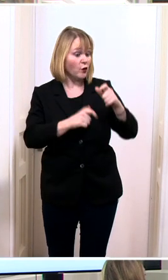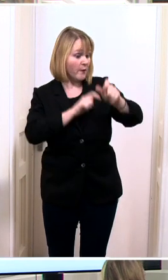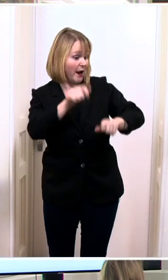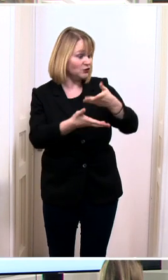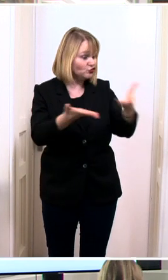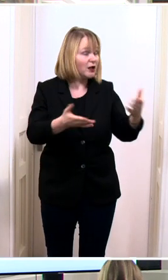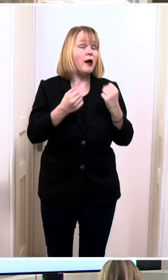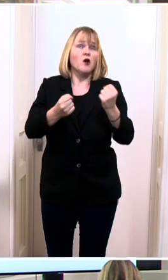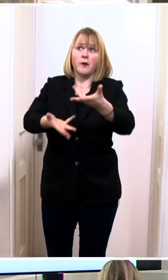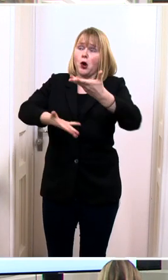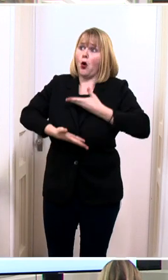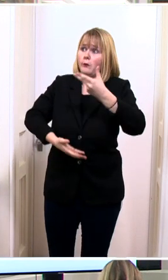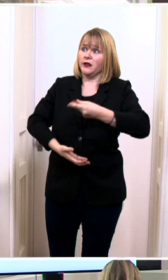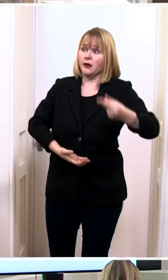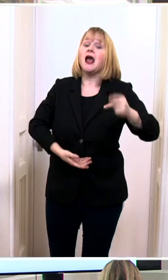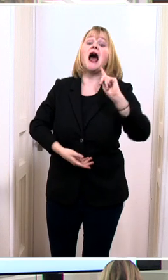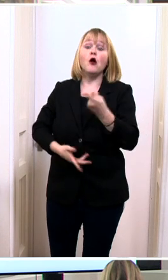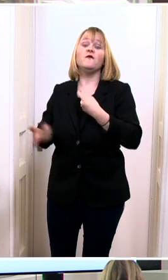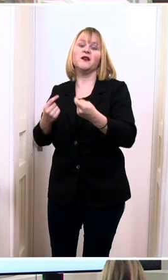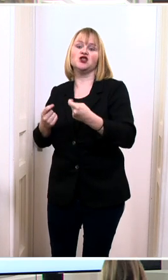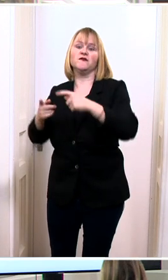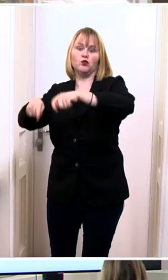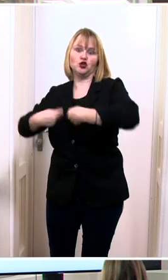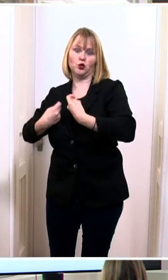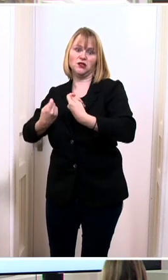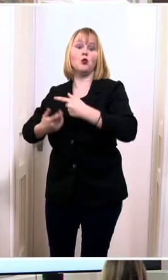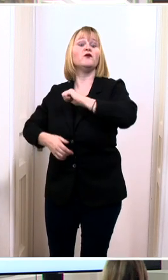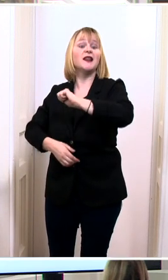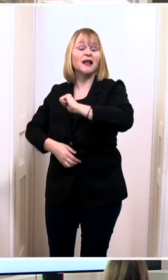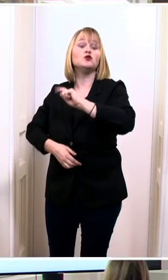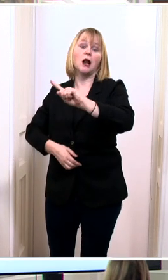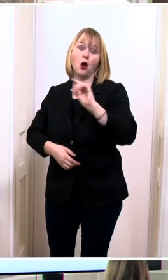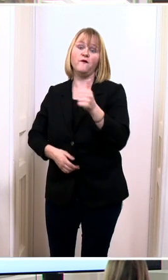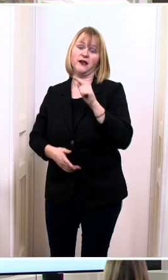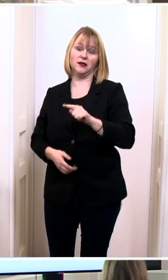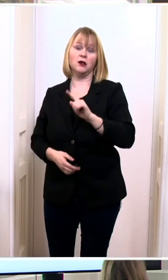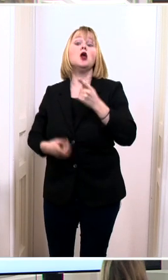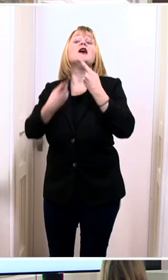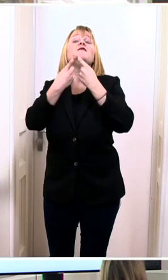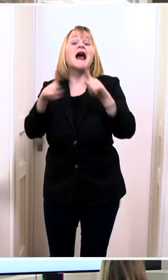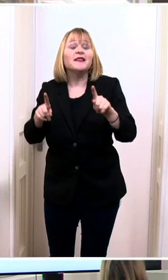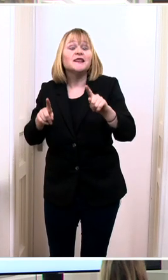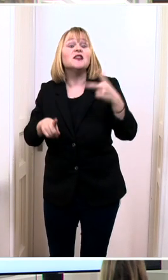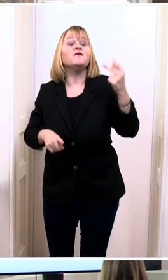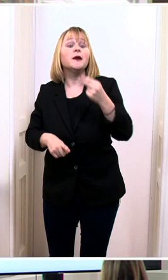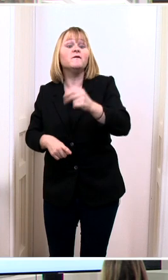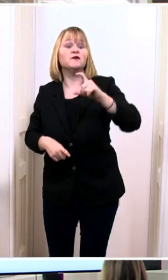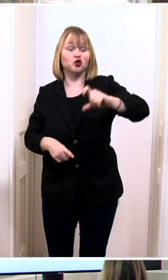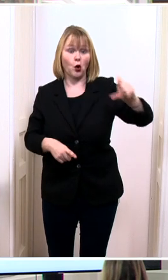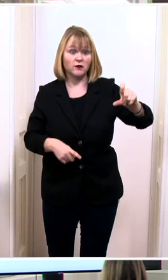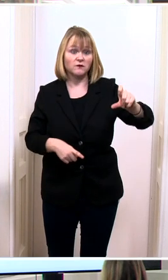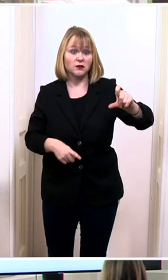die Unterstützungsleistungen für die Unternehmen. Anders als bei den Impfstoffen und deren Verfügbarkeit sind wir